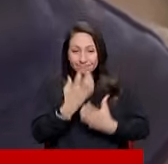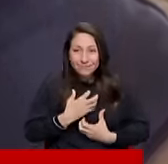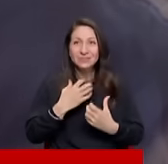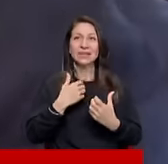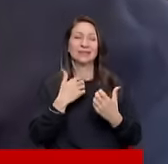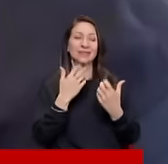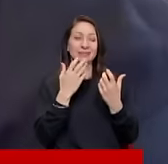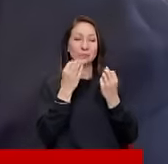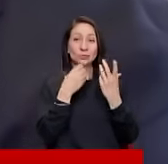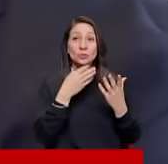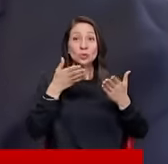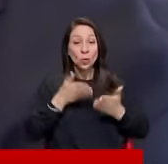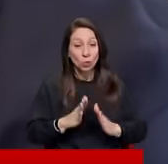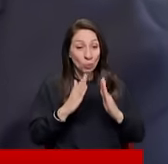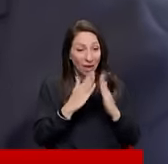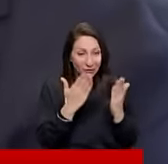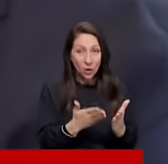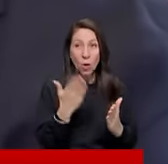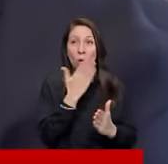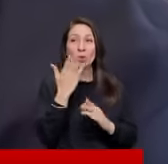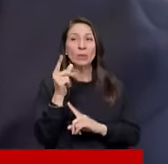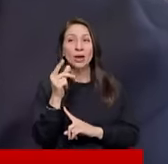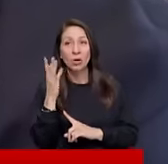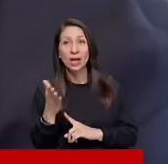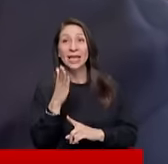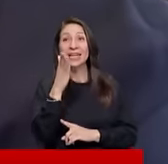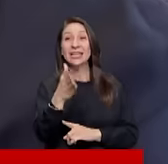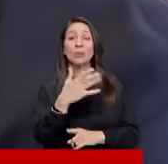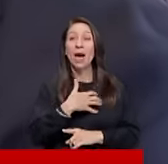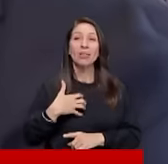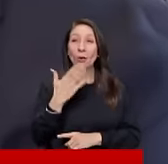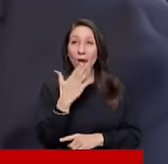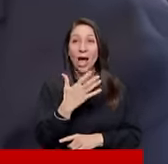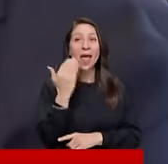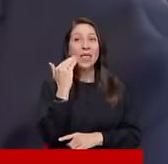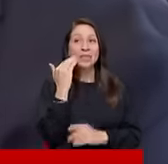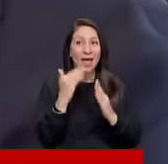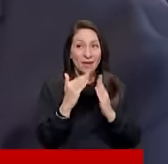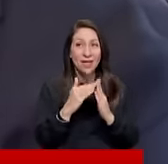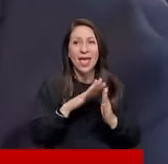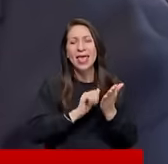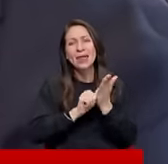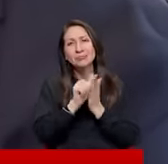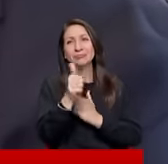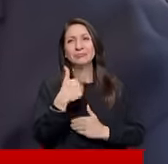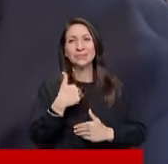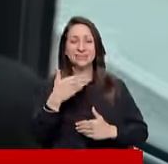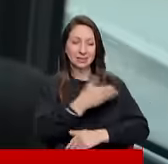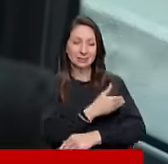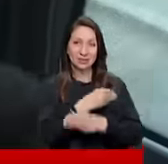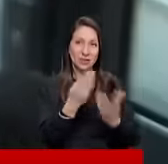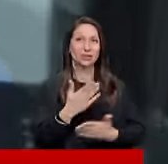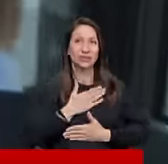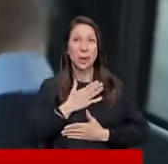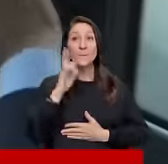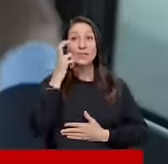karşılıksız bırakmamak, doğduğum doğum evi, okuduğum ilkokul, gittiğim anaokulu, anneannemin evi, hepsinin olduğu yere biz hizmet vereceğiz.